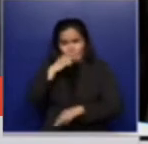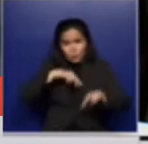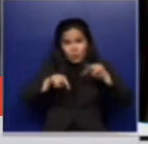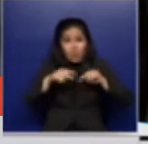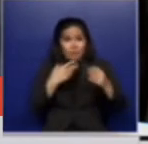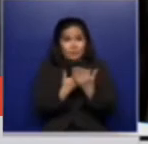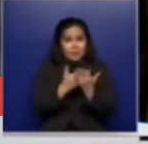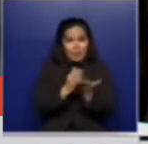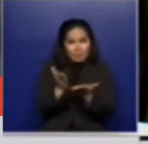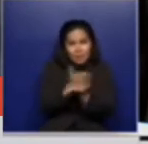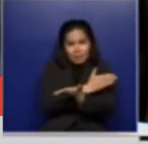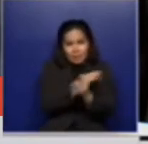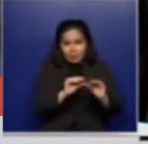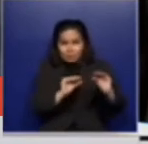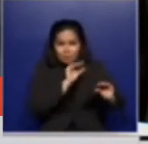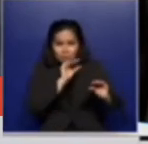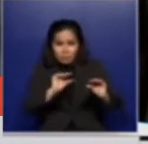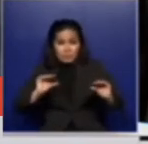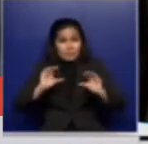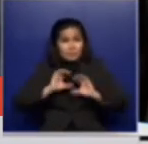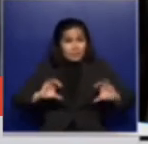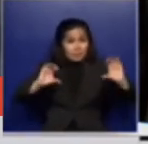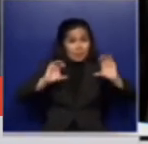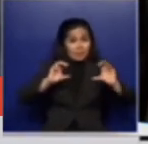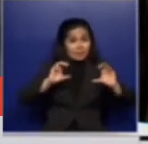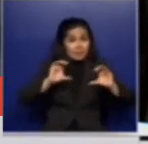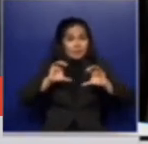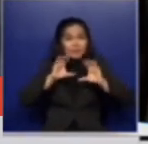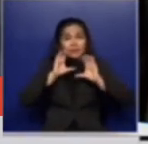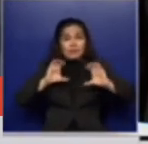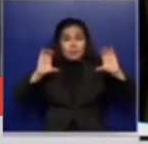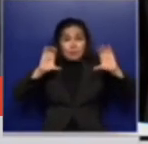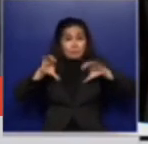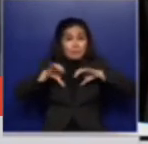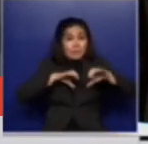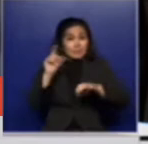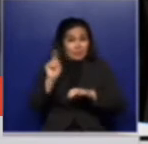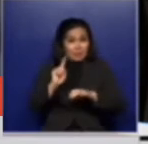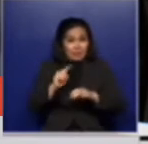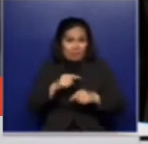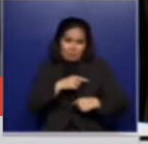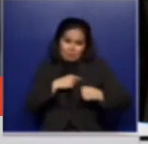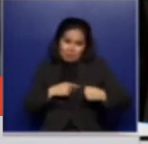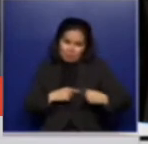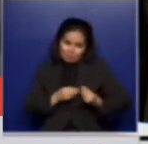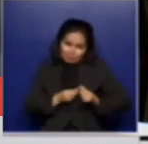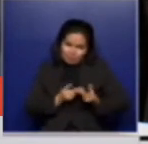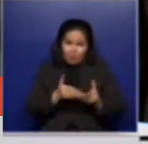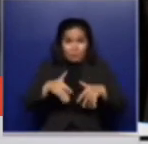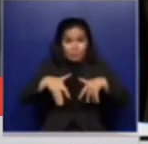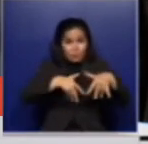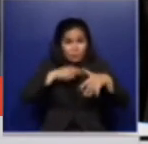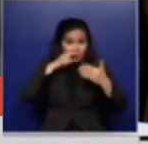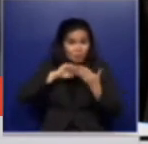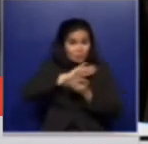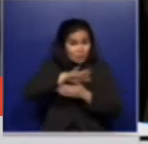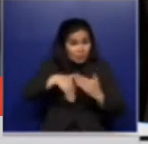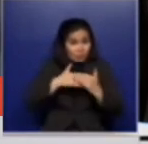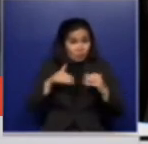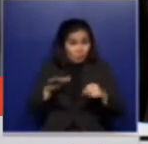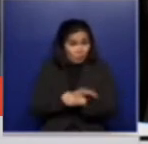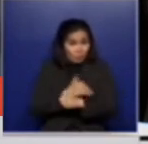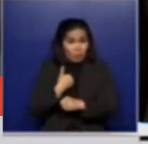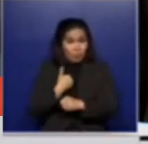วางว่ารัฐบาลนั้นมีวิสัยทัศน์ไหมรัฐบาลมีความจริงใจกับประชาชนทั้งประเทศไหม